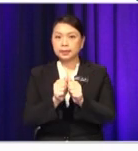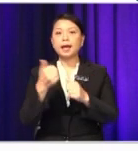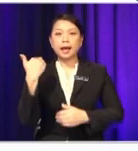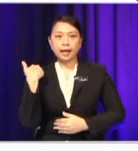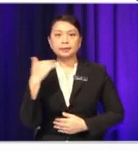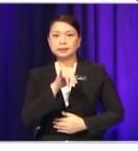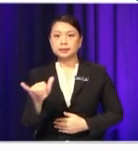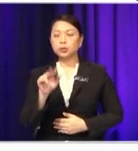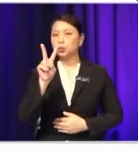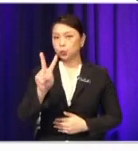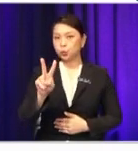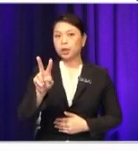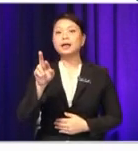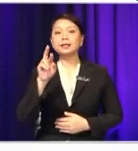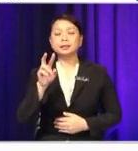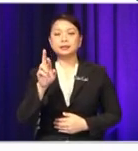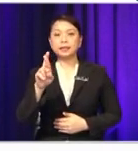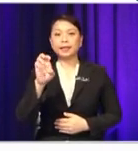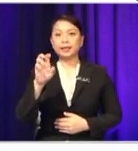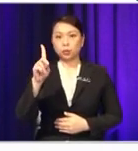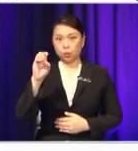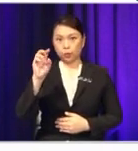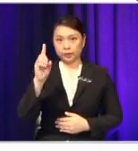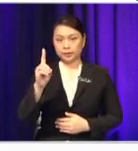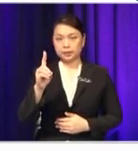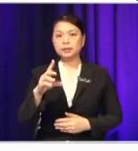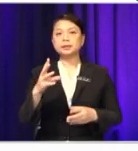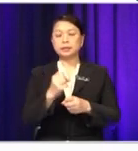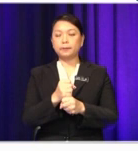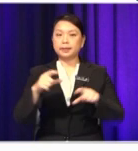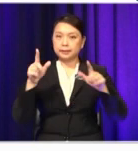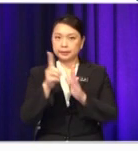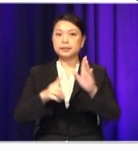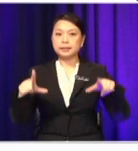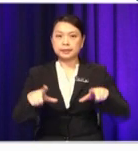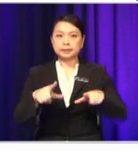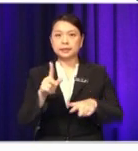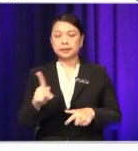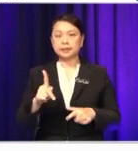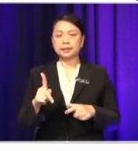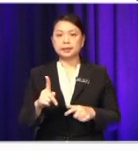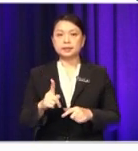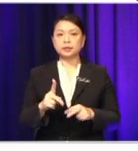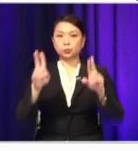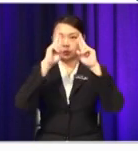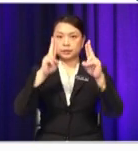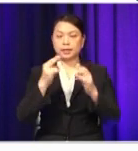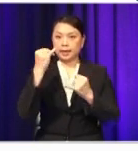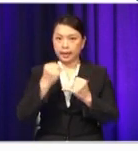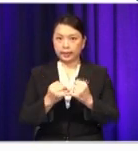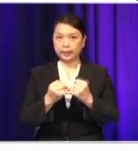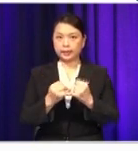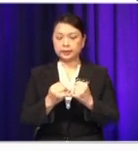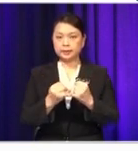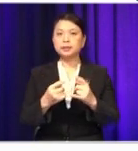dua rekod yang ada ini, dua data ini akan dapat kita laksanakan dari segi ujian akhir sesi akademik ini, daripada